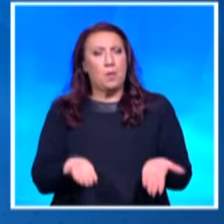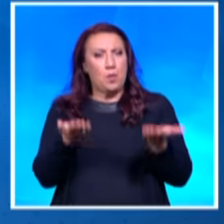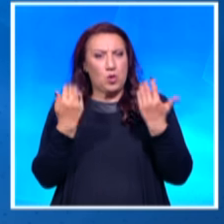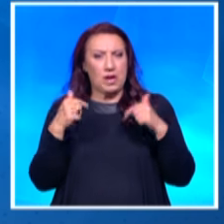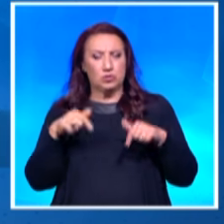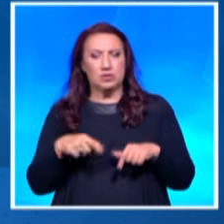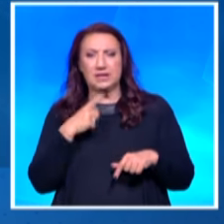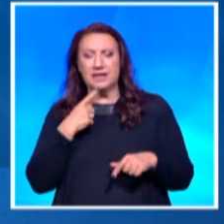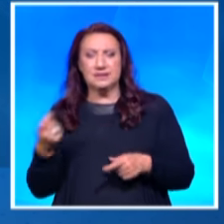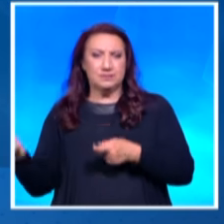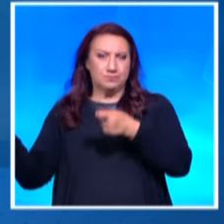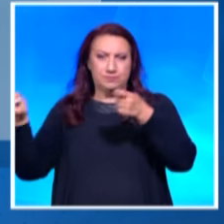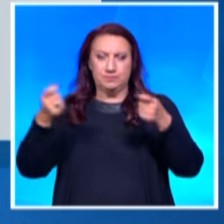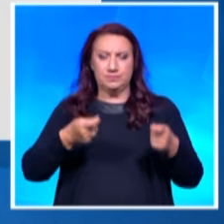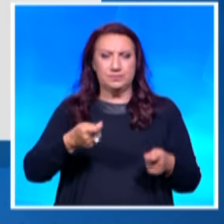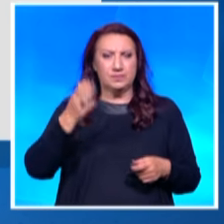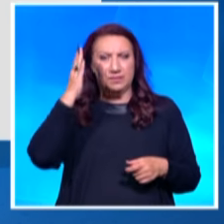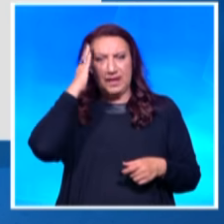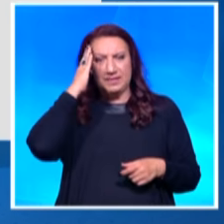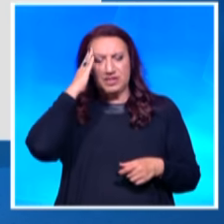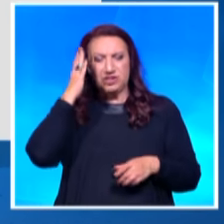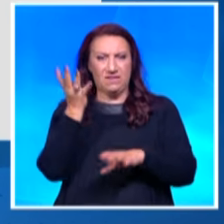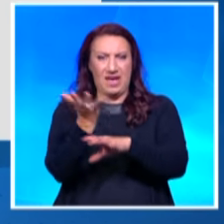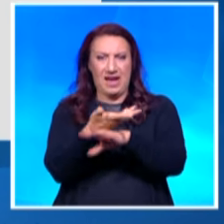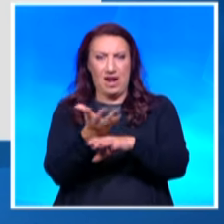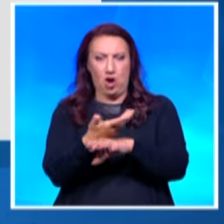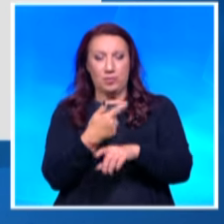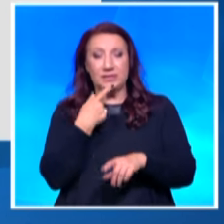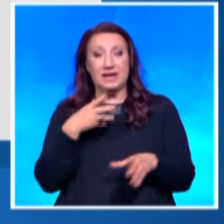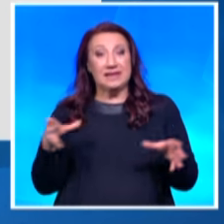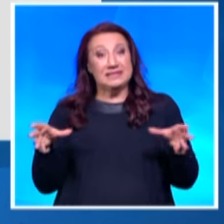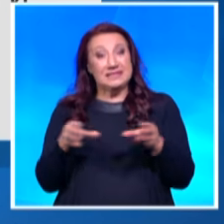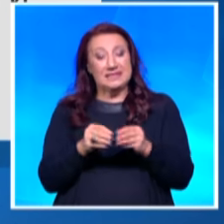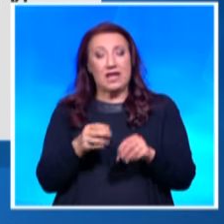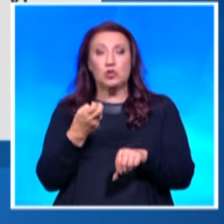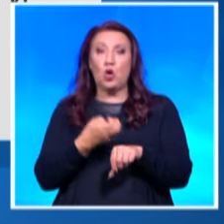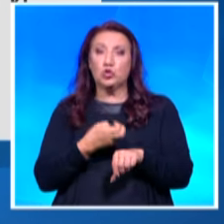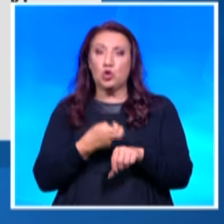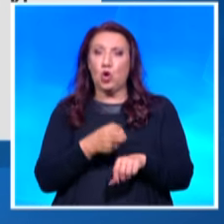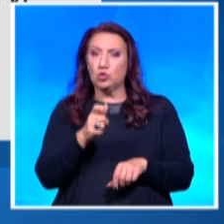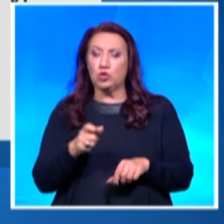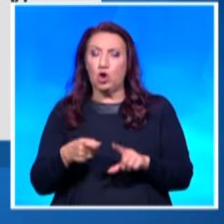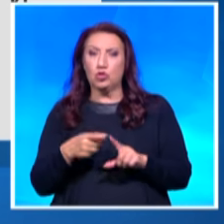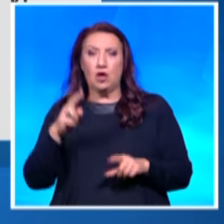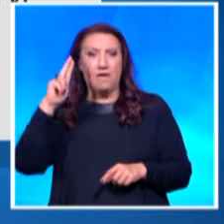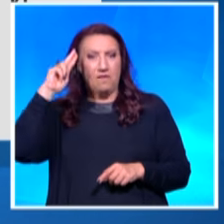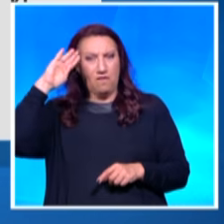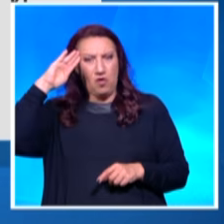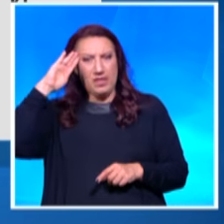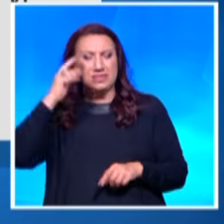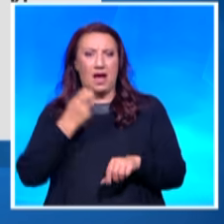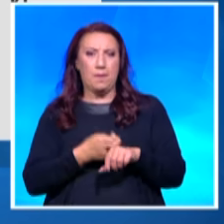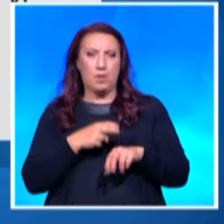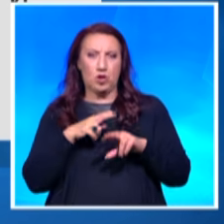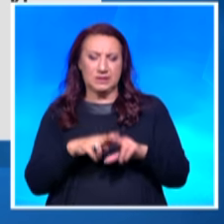държавния авиационен оператор, като в хеликоптера с него е бил и екип на Военно-медицинската академия. Нека отново да кажем, мъжът